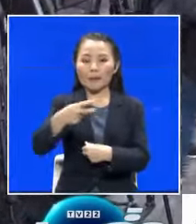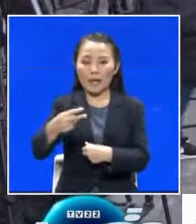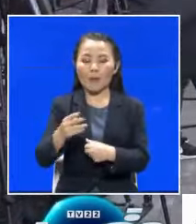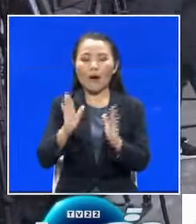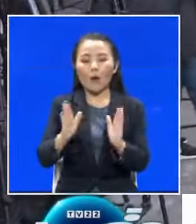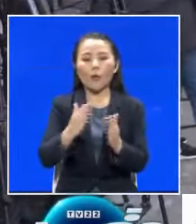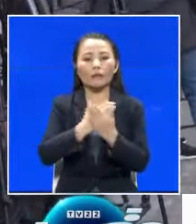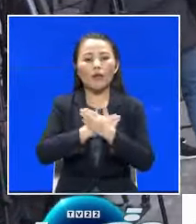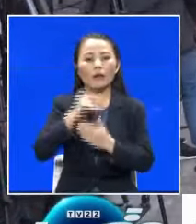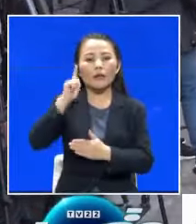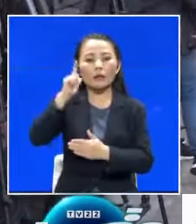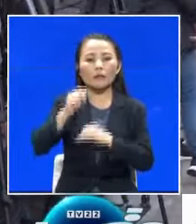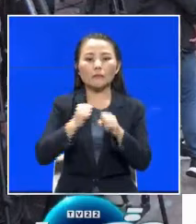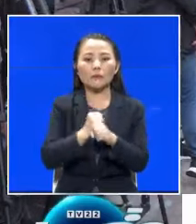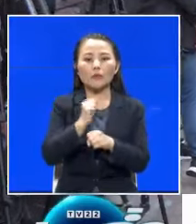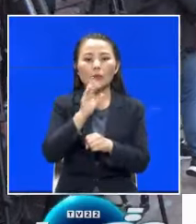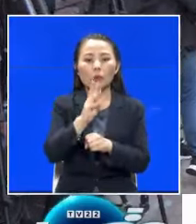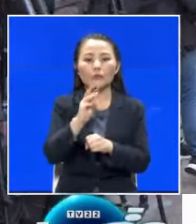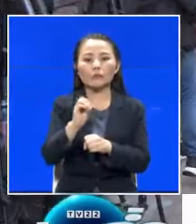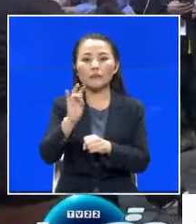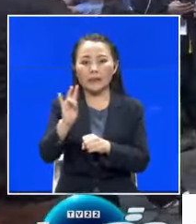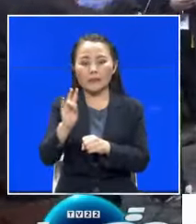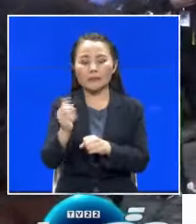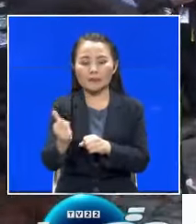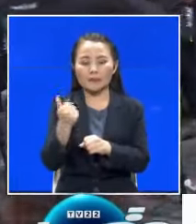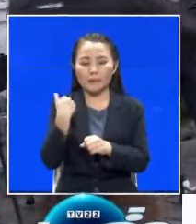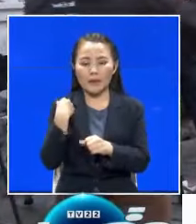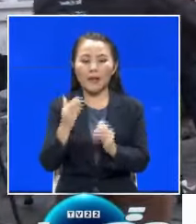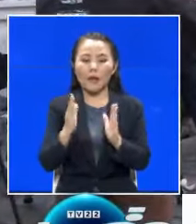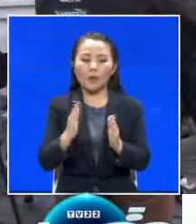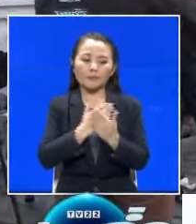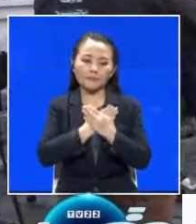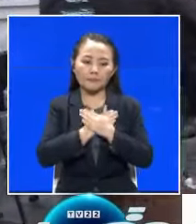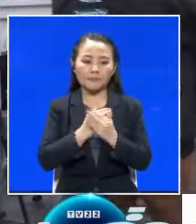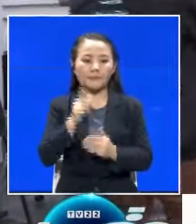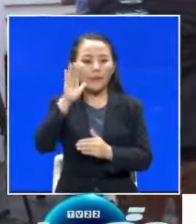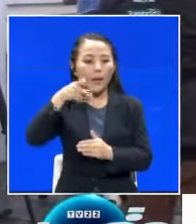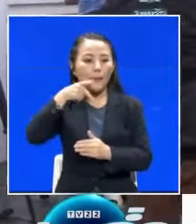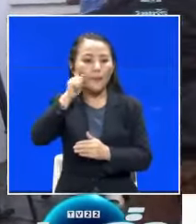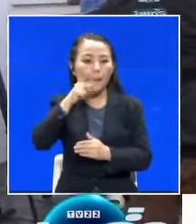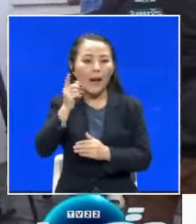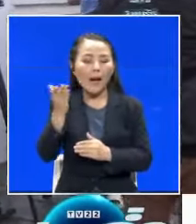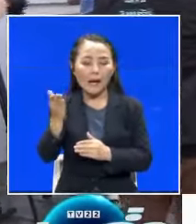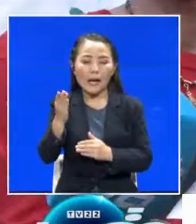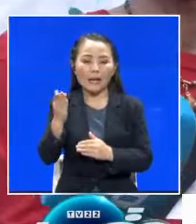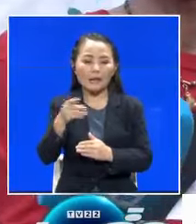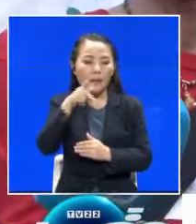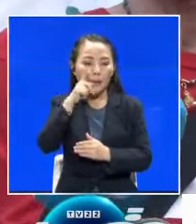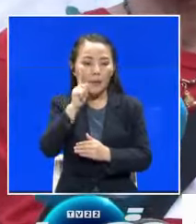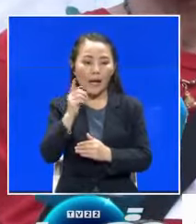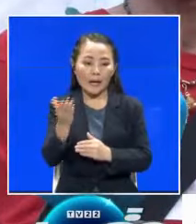รักทักษิณ67เนี่ยมาให้กำลังใจด้วยหนึ่งในแฟนคลับของคุณทักษิณคือป้าอึ่งบางเมืองหรือว่าคุณประนอมภูล